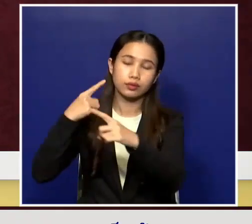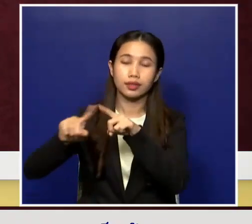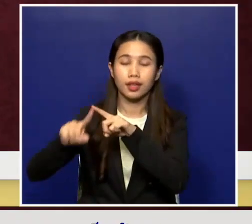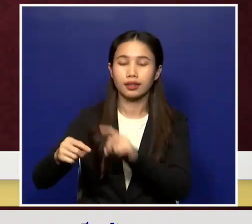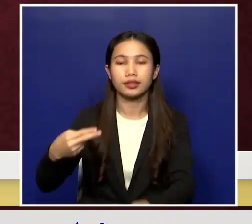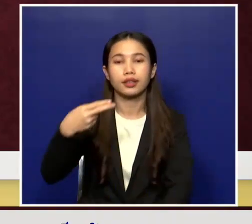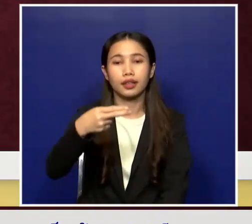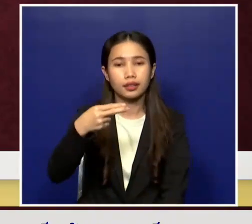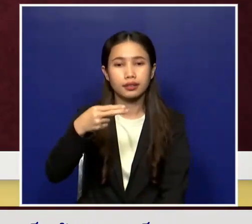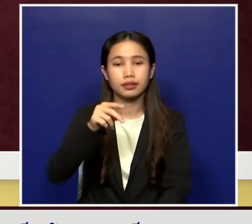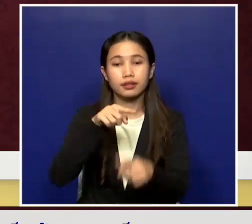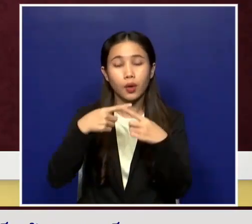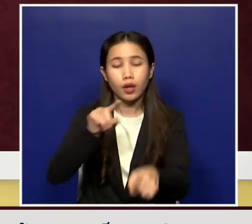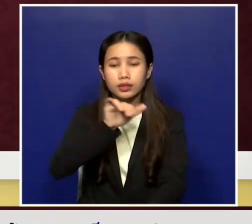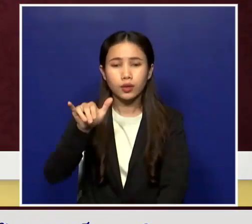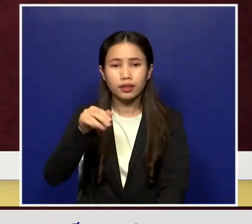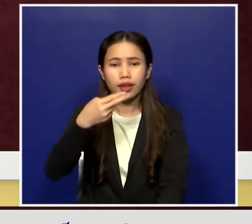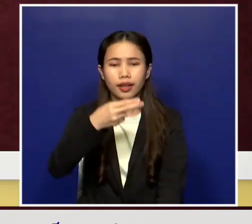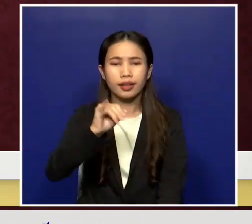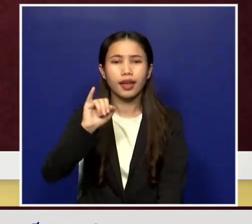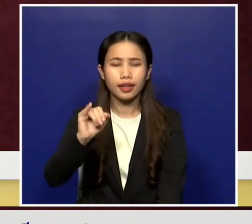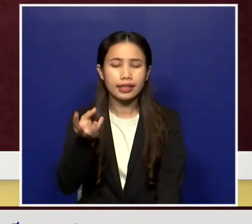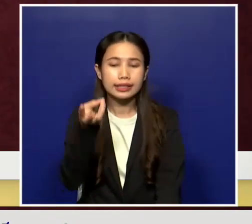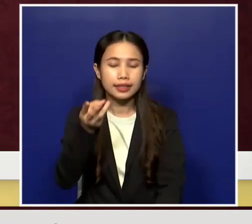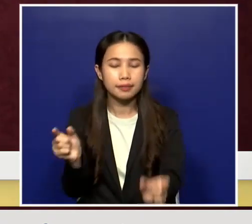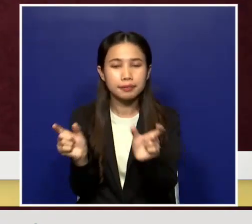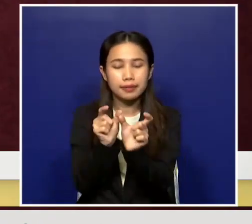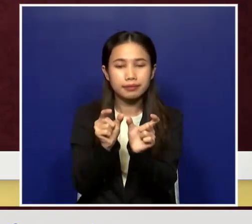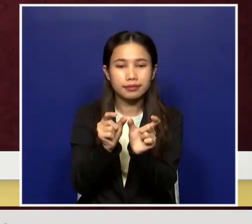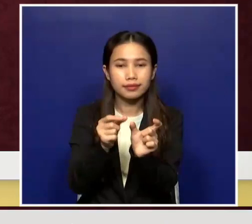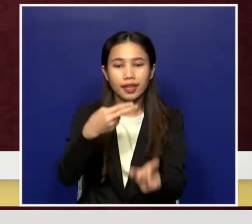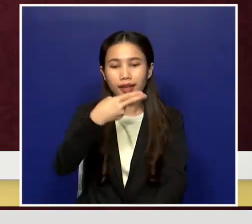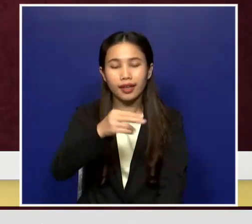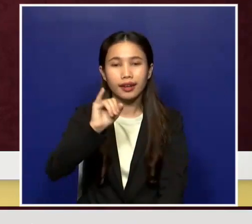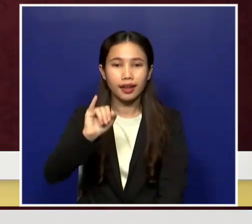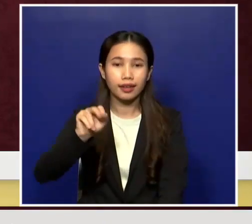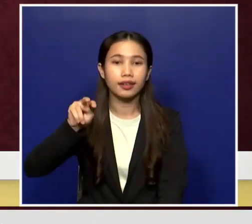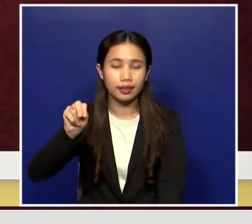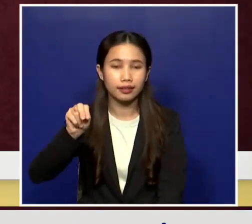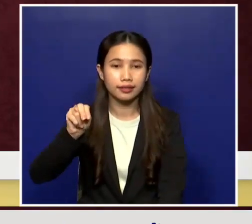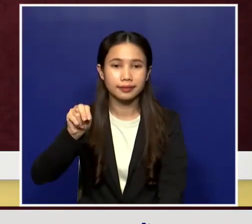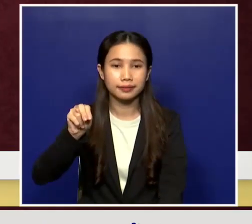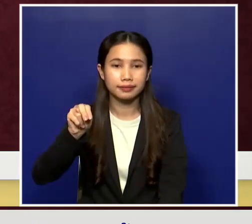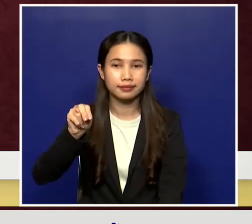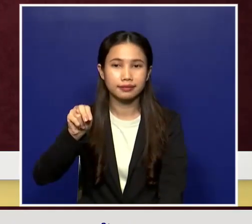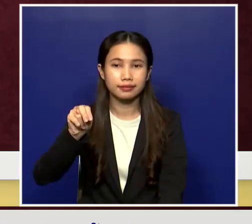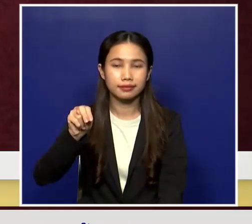สะกดว่าอะไรไม่รู้ HI เอาเติมให้หน่อยก็ได้มี N ด้วยเอาแค่นี้ก่อนที่เหลือไปเติมเอง